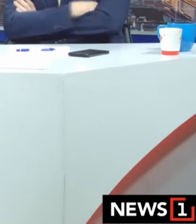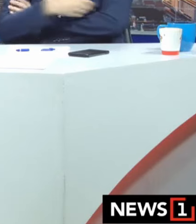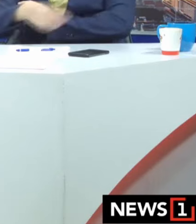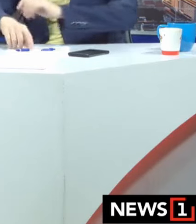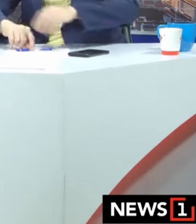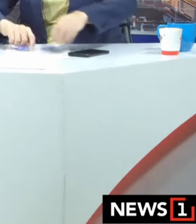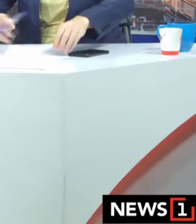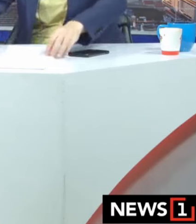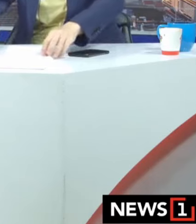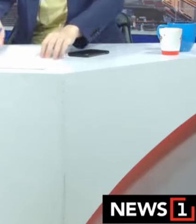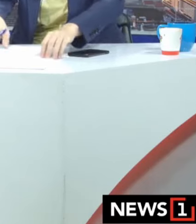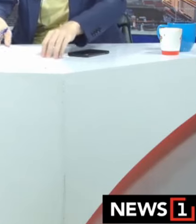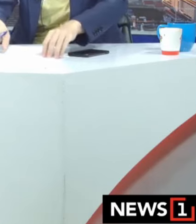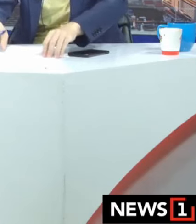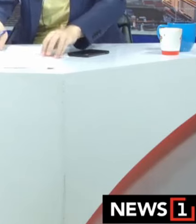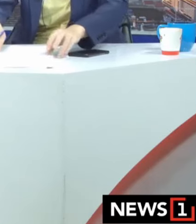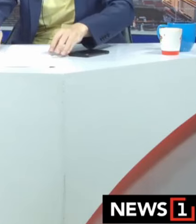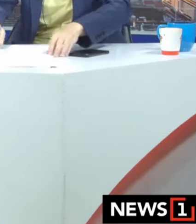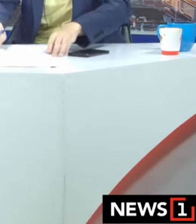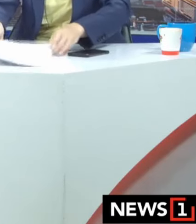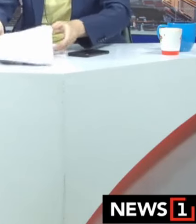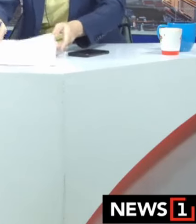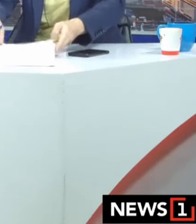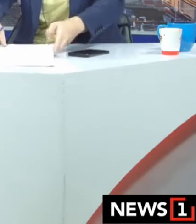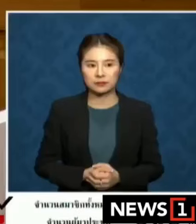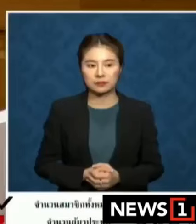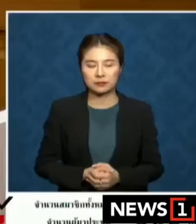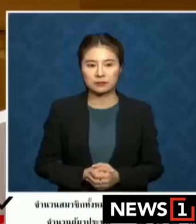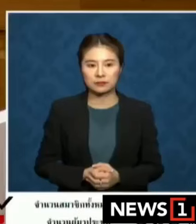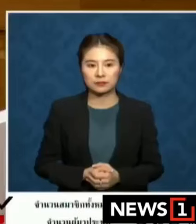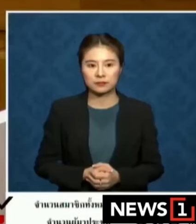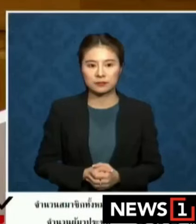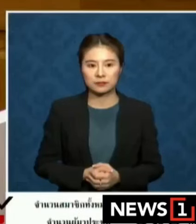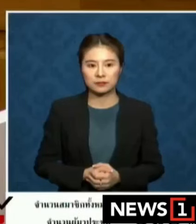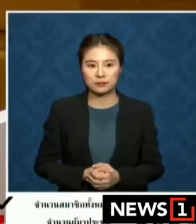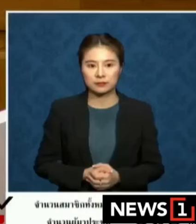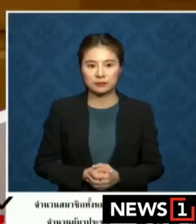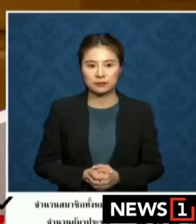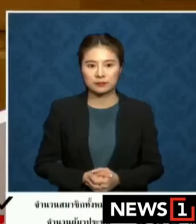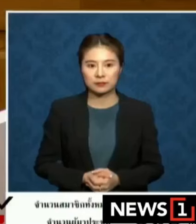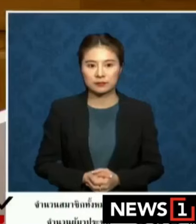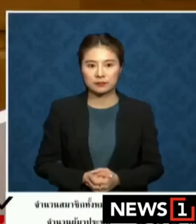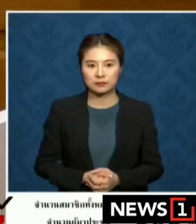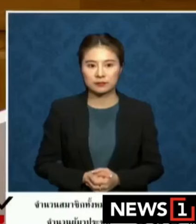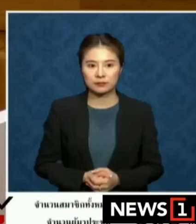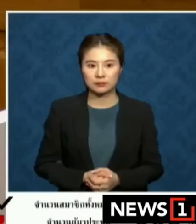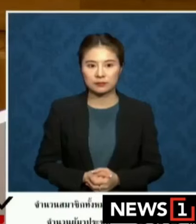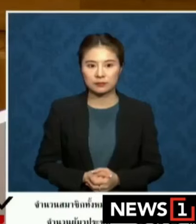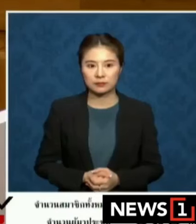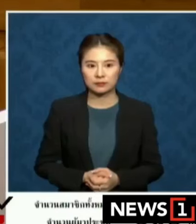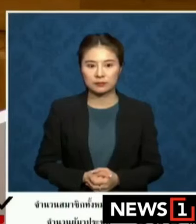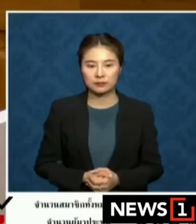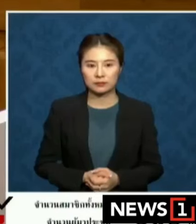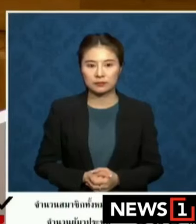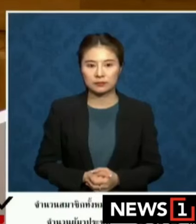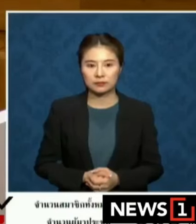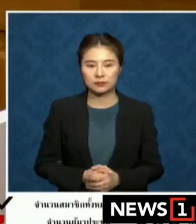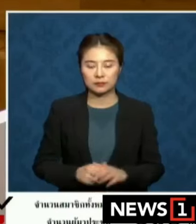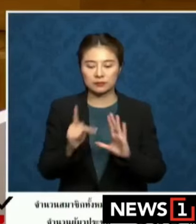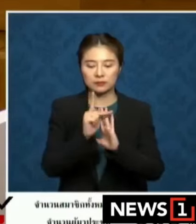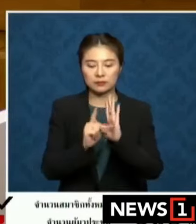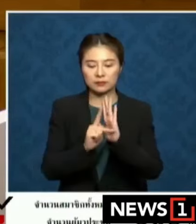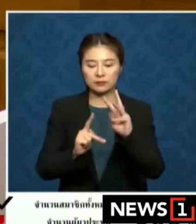มาตรา 9ของกระทรวงการคลังค่ะคุณผู้ชมคุณเรืองไกรเนี่ยเข้าไปอภิปรายด้วยสัดส่วนกรรมาธิการงบของพรรคพลัง